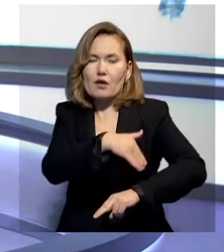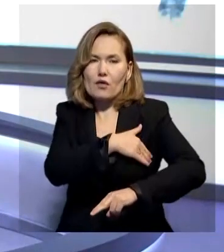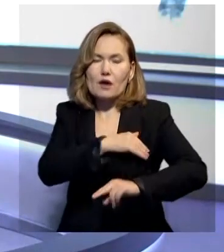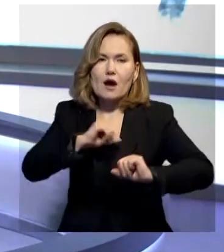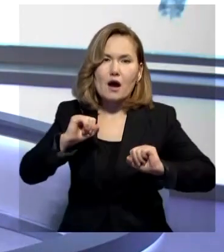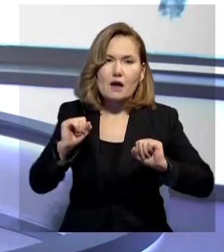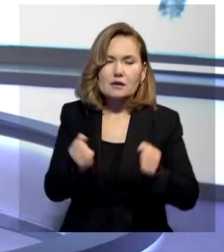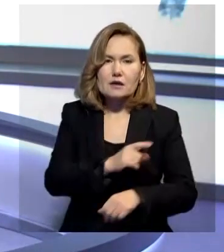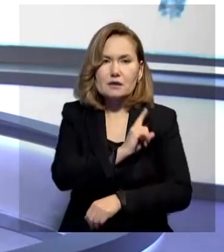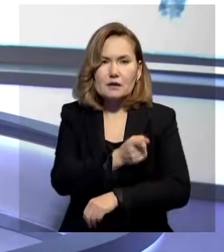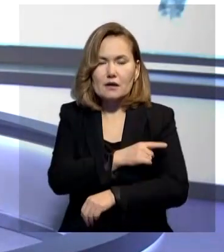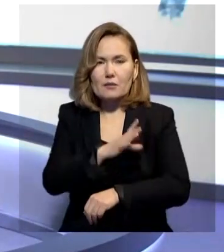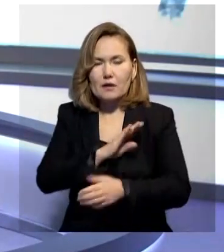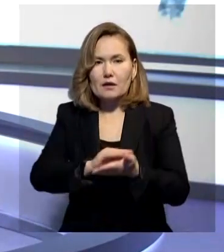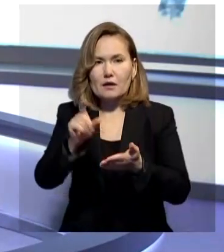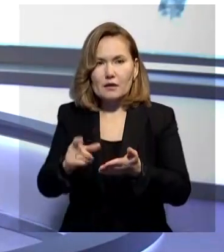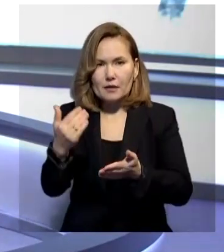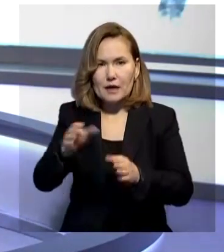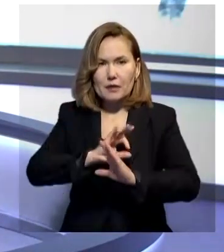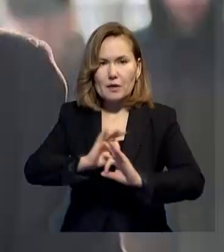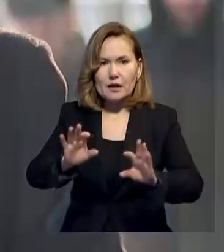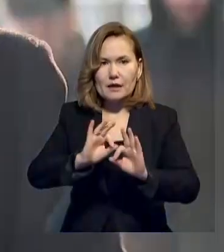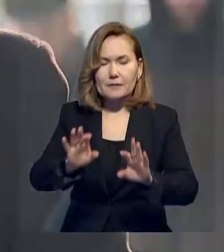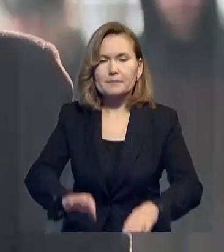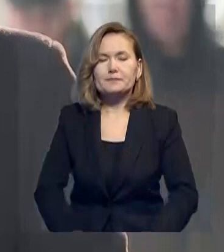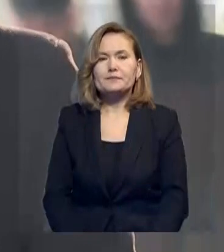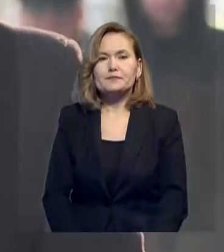аяз күшейді. Мән-жайды аймақтағы әріптесіміз хабарлайды.